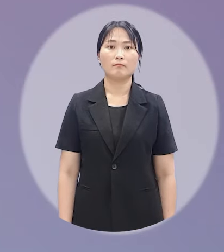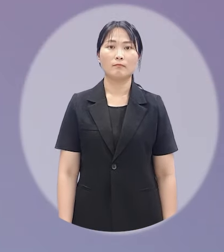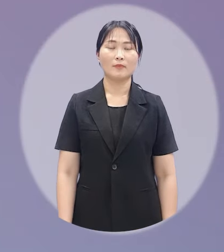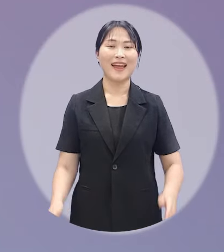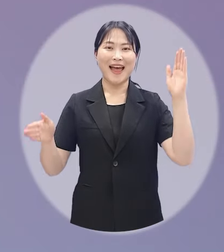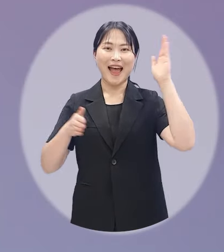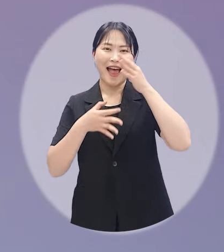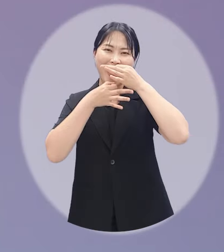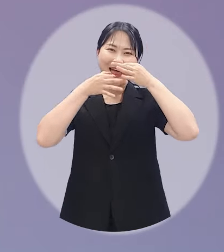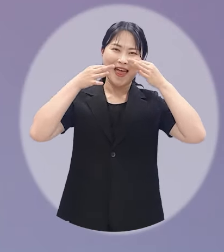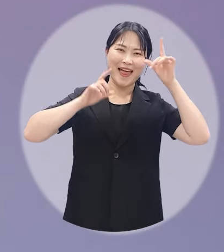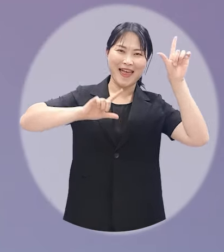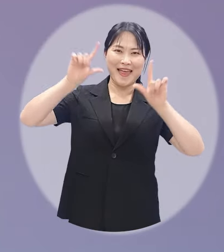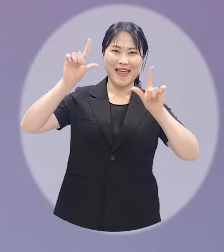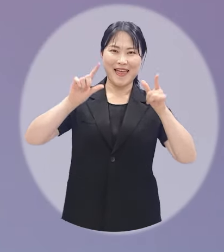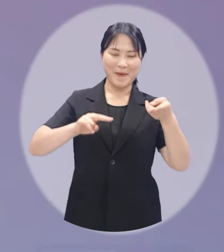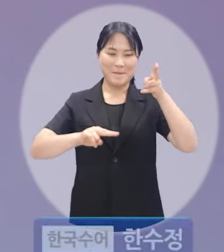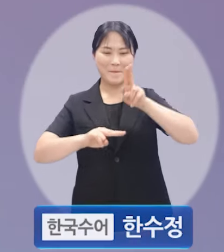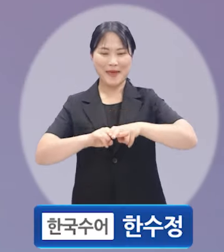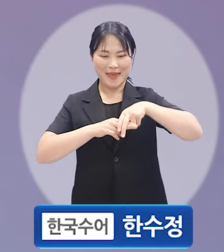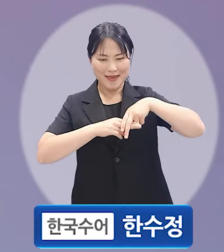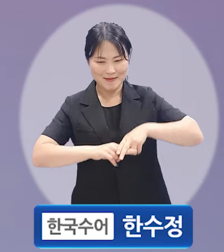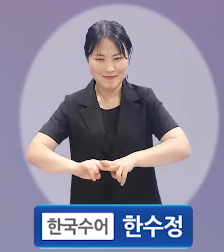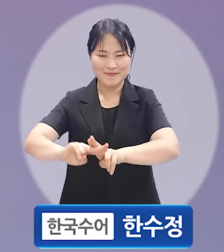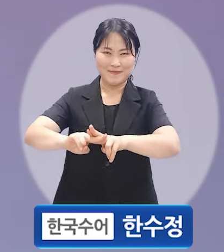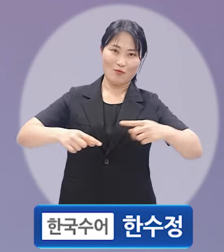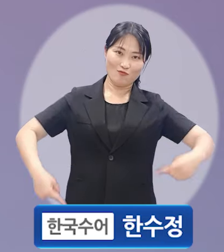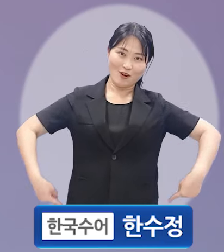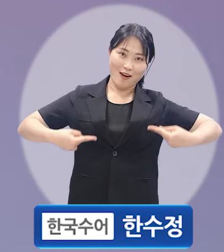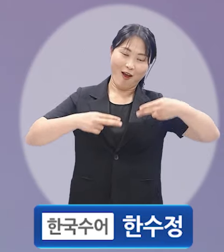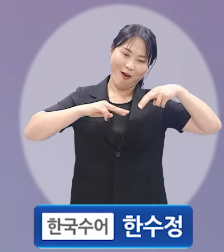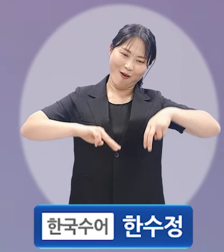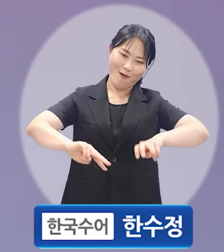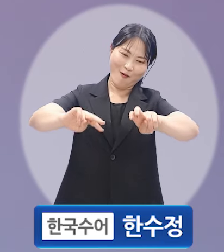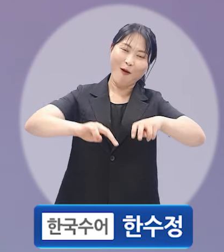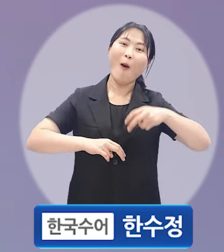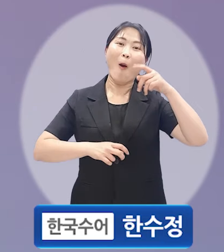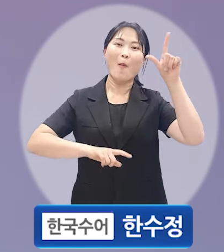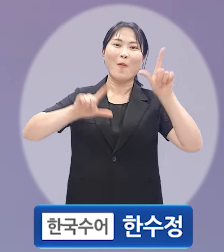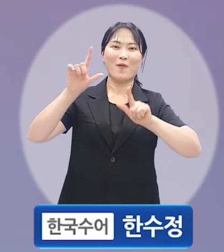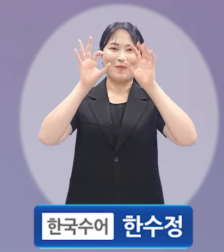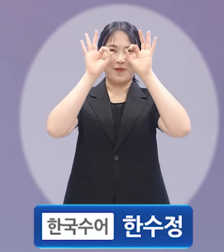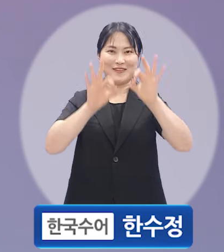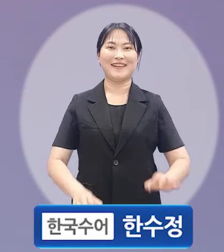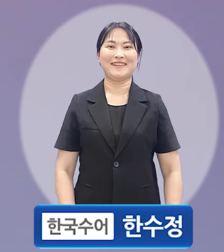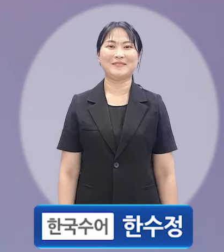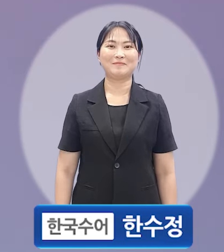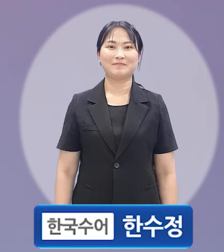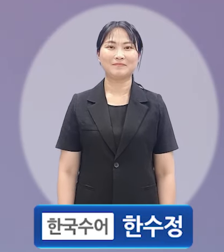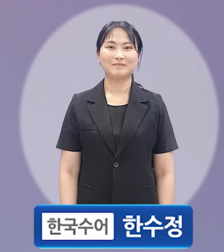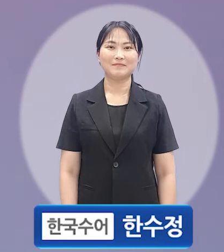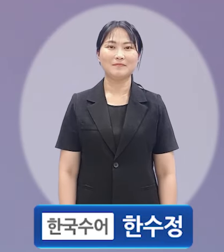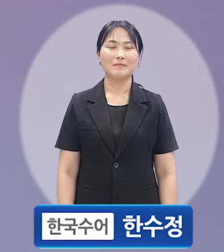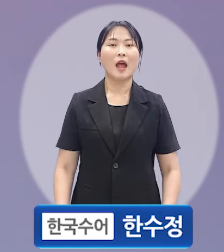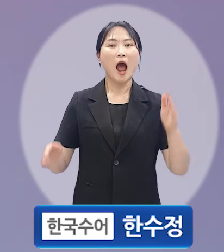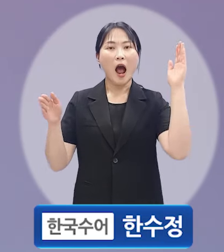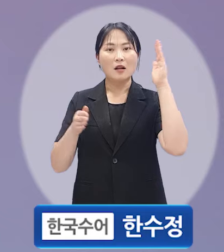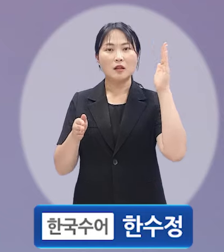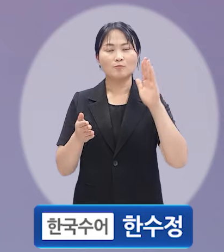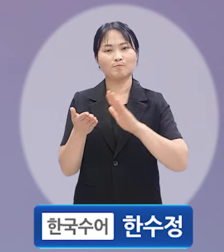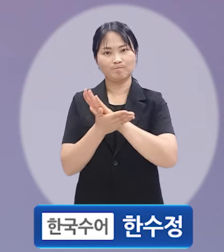학생들이 신나는 표정으로 탑승해 휠체어 그네를 즐기는 모습이 보기 좋은 것 같습니다. 학습이나 놀이에서 소외 없는